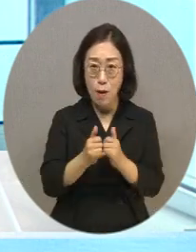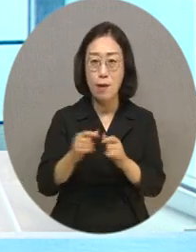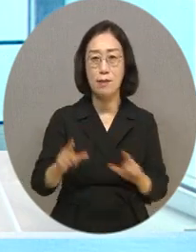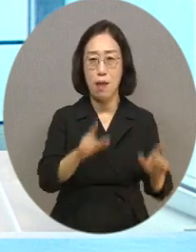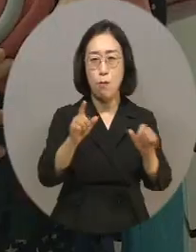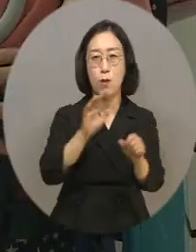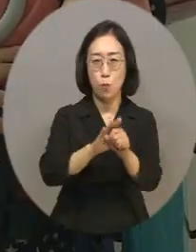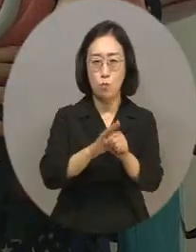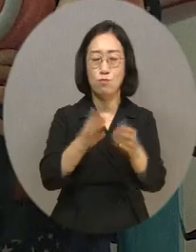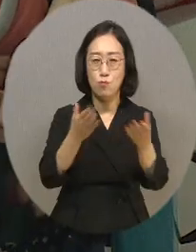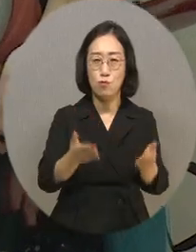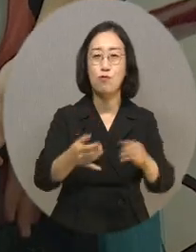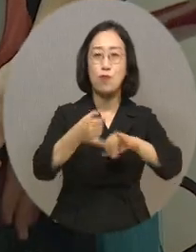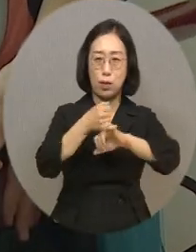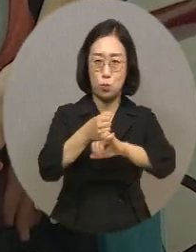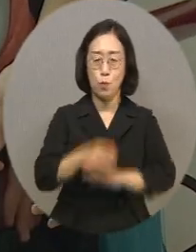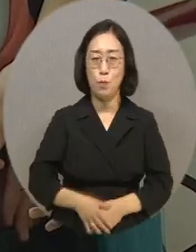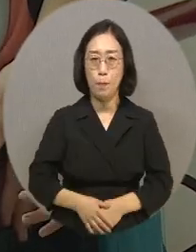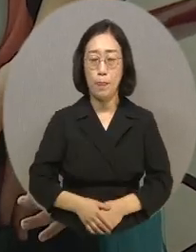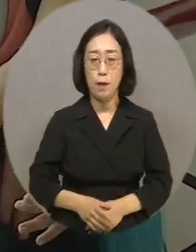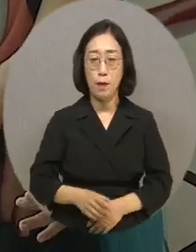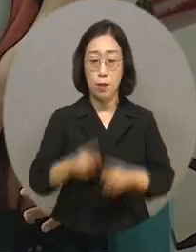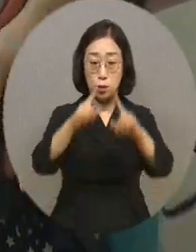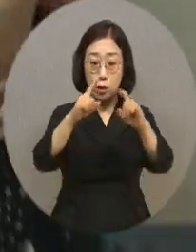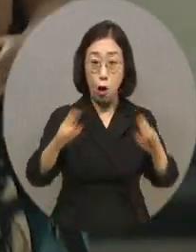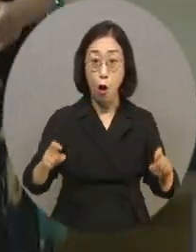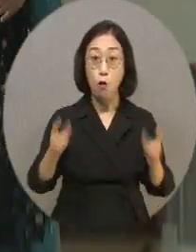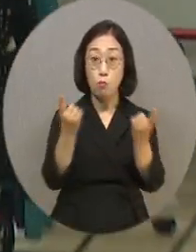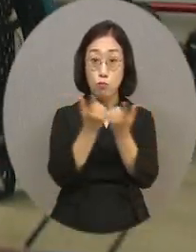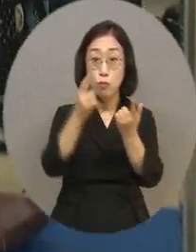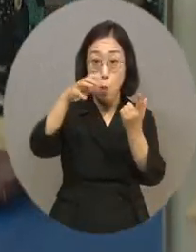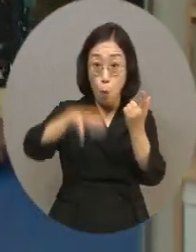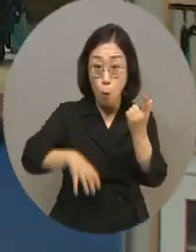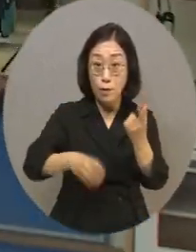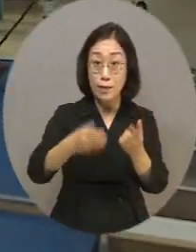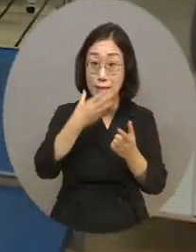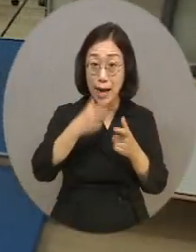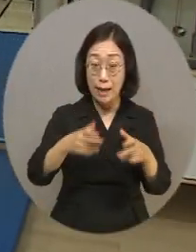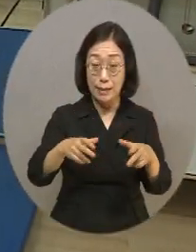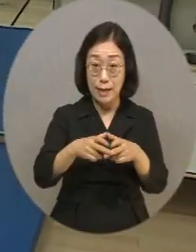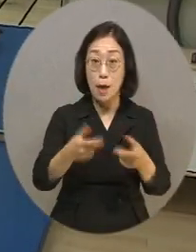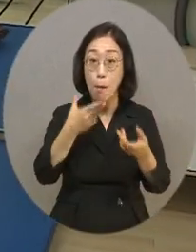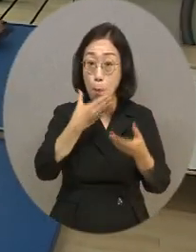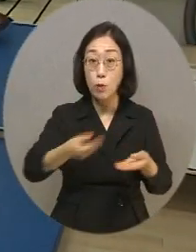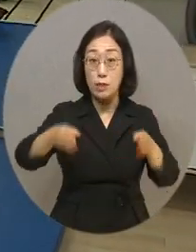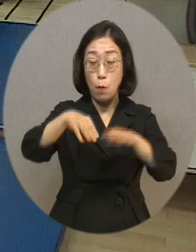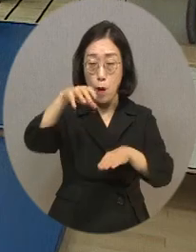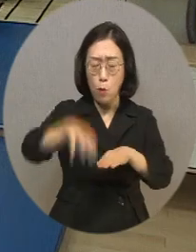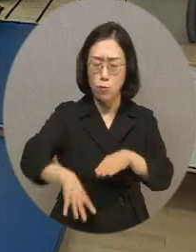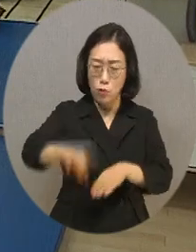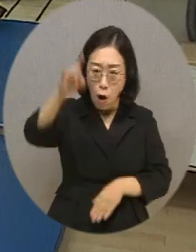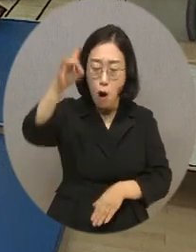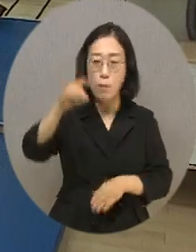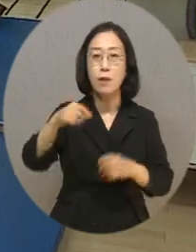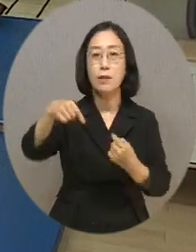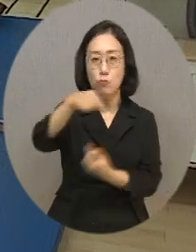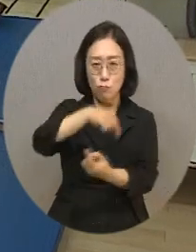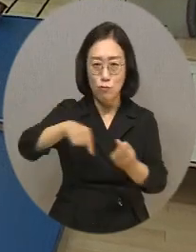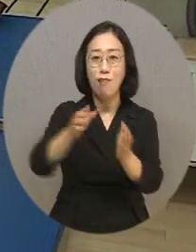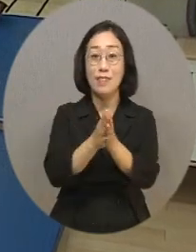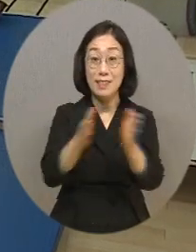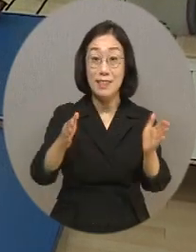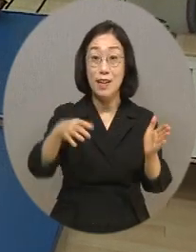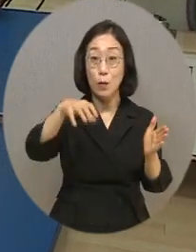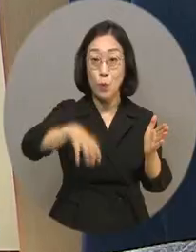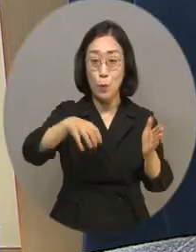노력할 것입니다. 아울러 성북장애인복지관은 서울시 장애인복지관 최초로 로봇 재활 사업을 운영하고